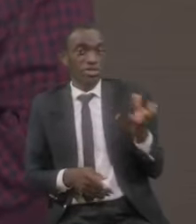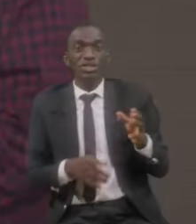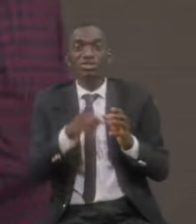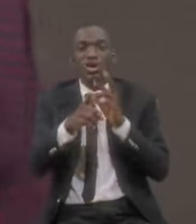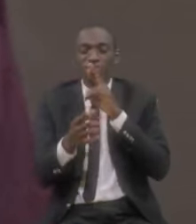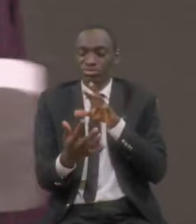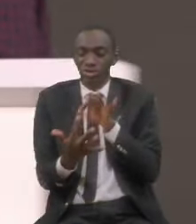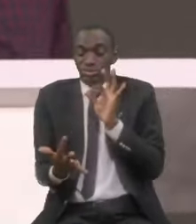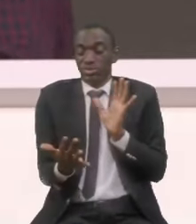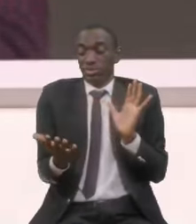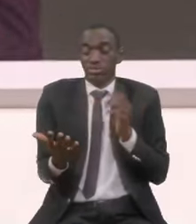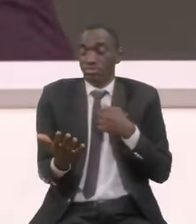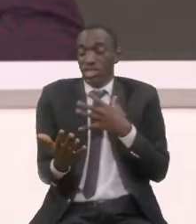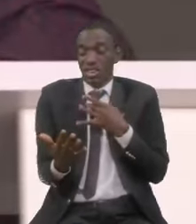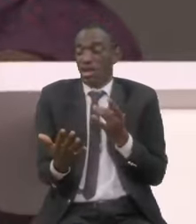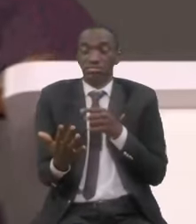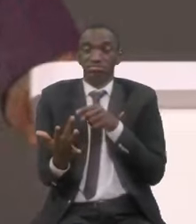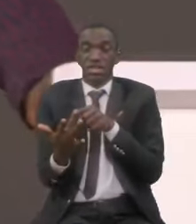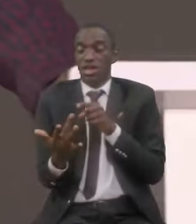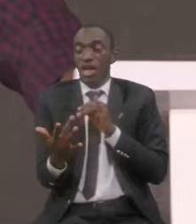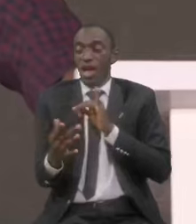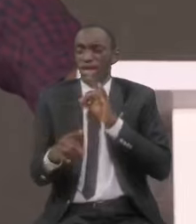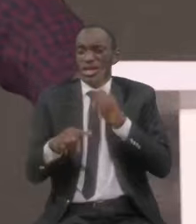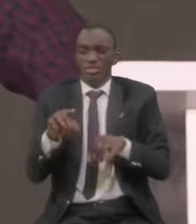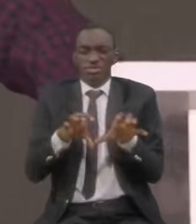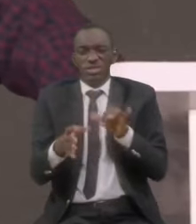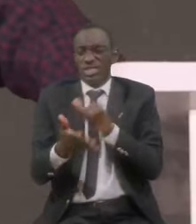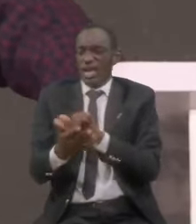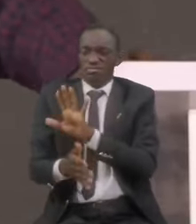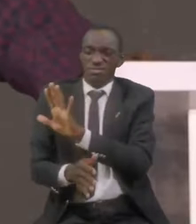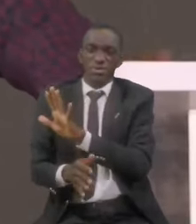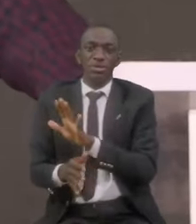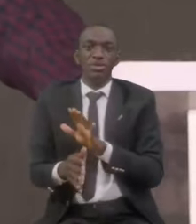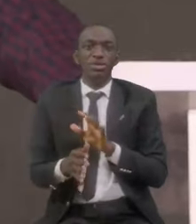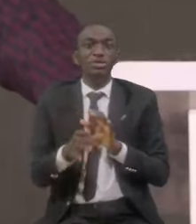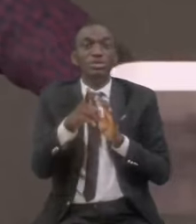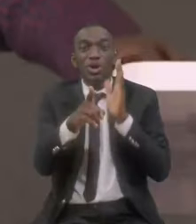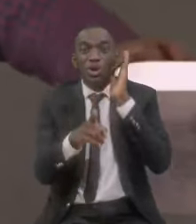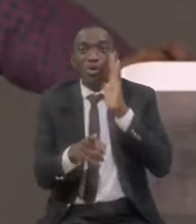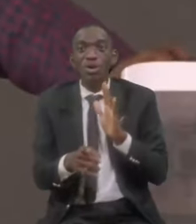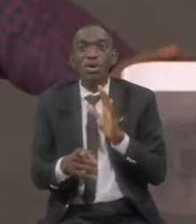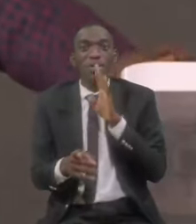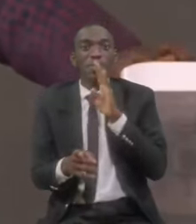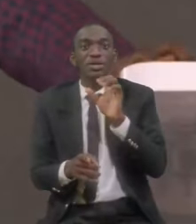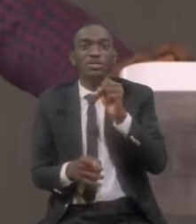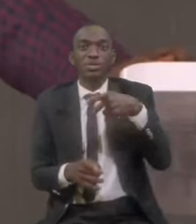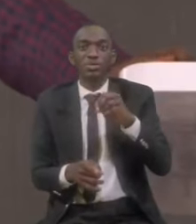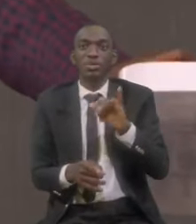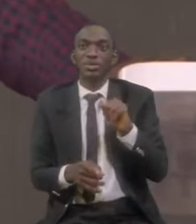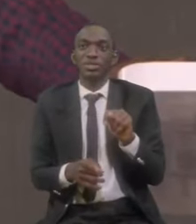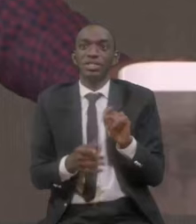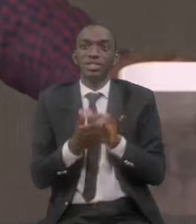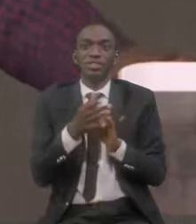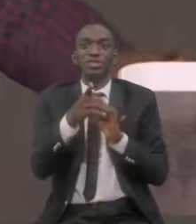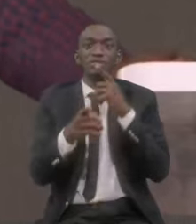de... Tu es trop sélectif. Non, je ne peux pas faire ça. Tu as été gâté. C'est pourquoi tu dis, je ne peux pas rester là-bas.